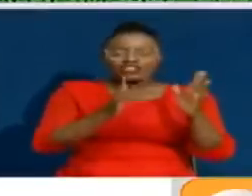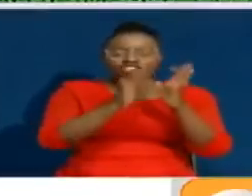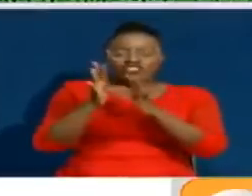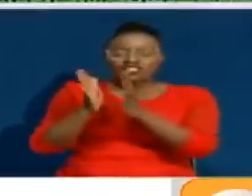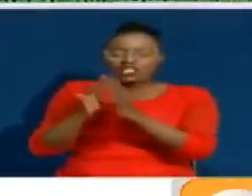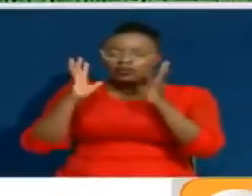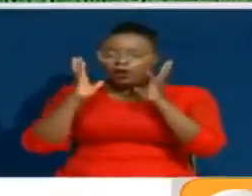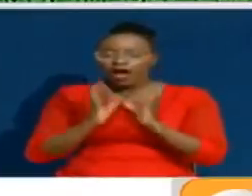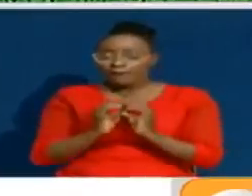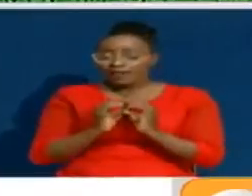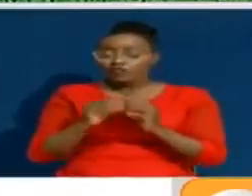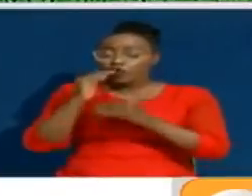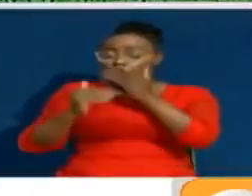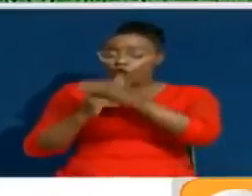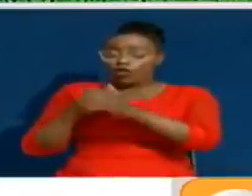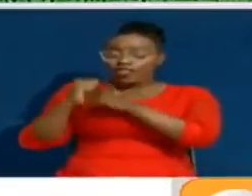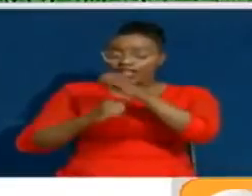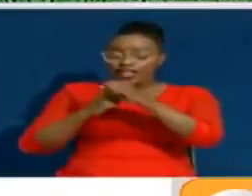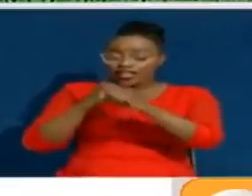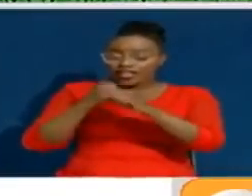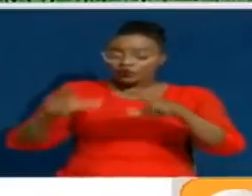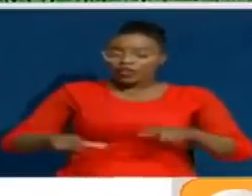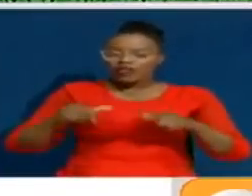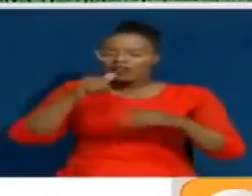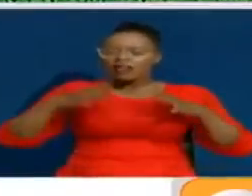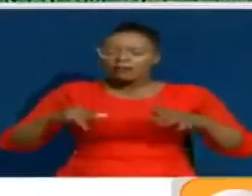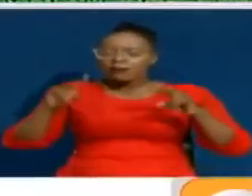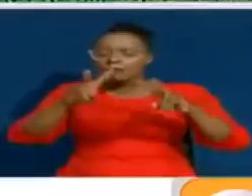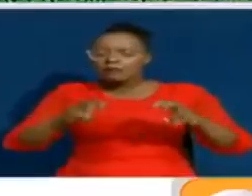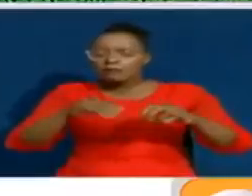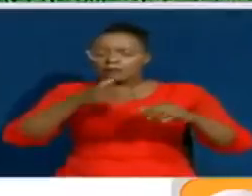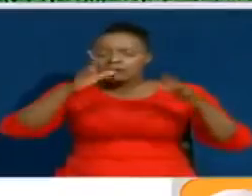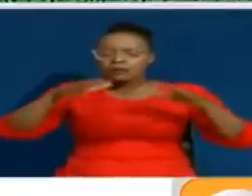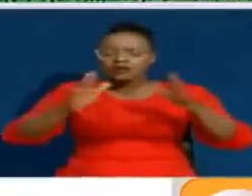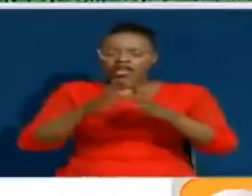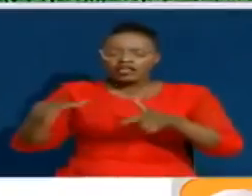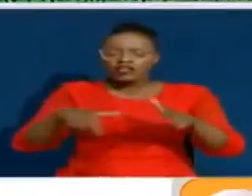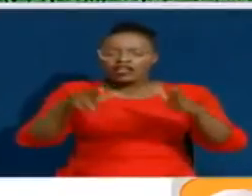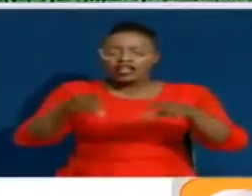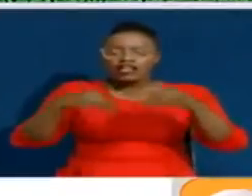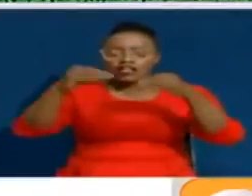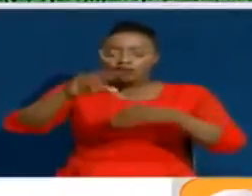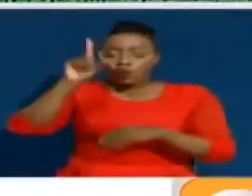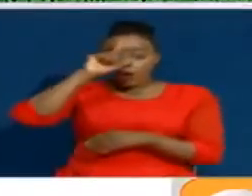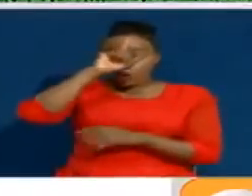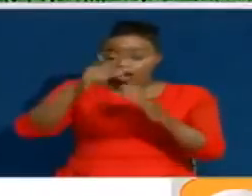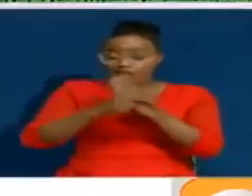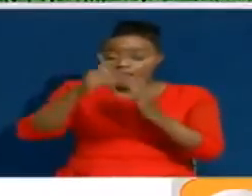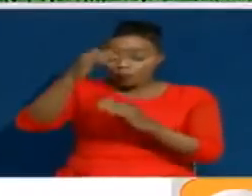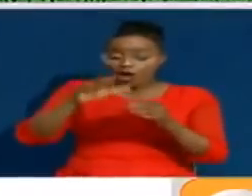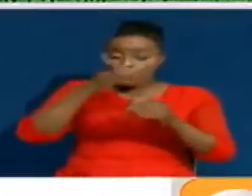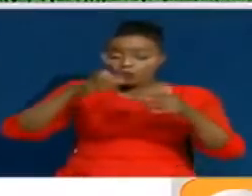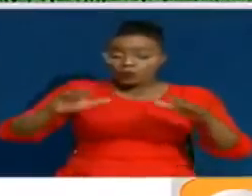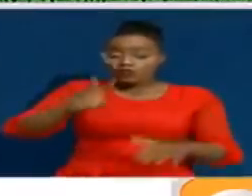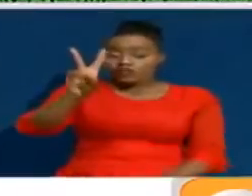Muhammad. Miaka yote tumeishi humu, wakaja wengine wakasema wamegundua maziwa na mito, wakayapa majina yao. Ziwa